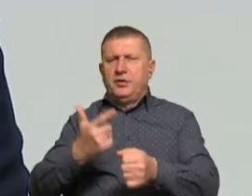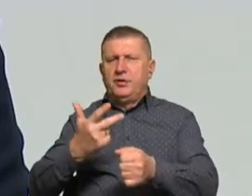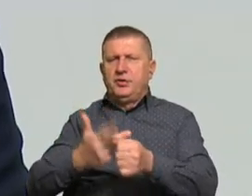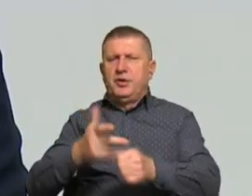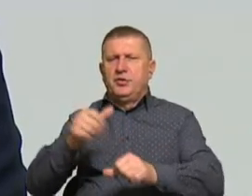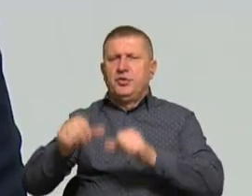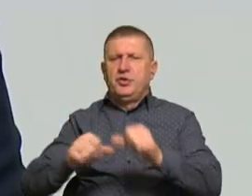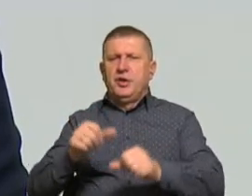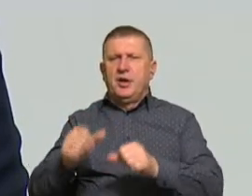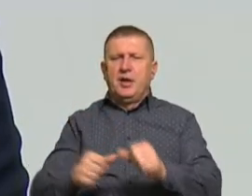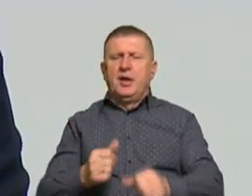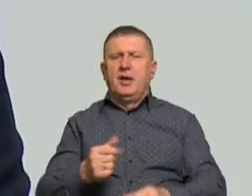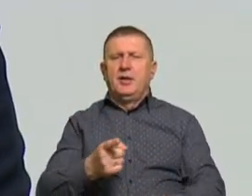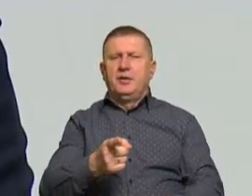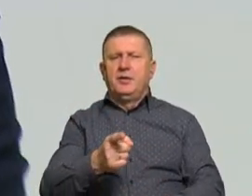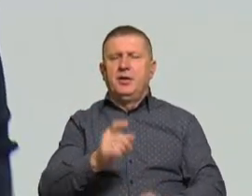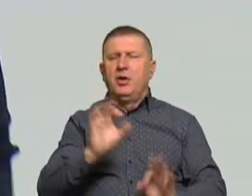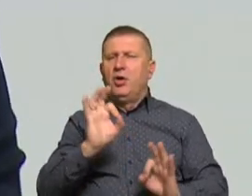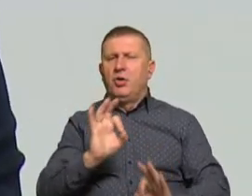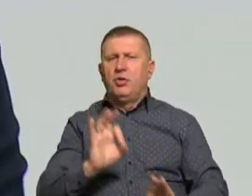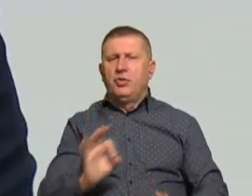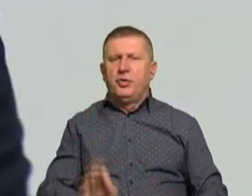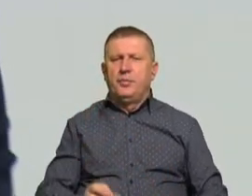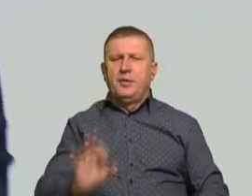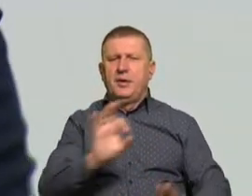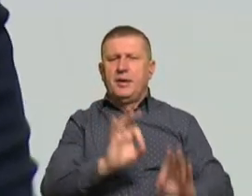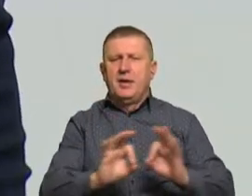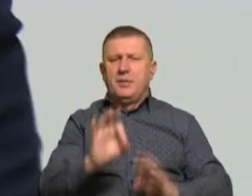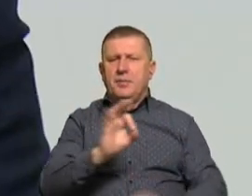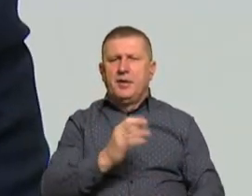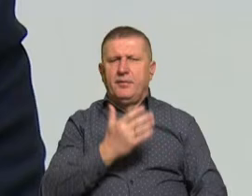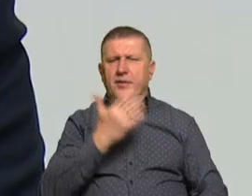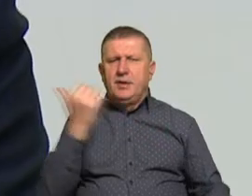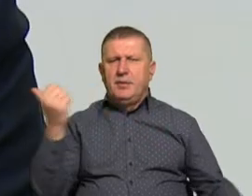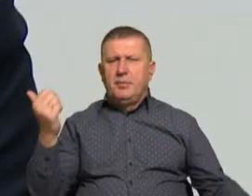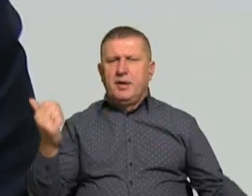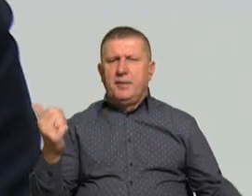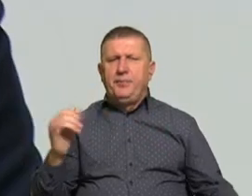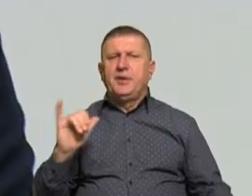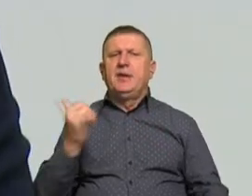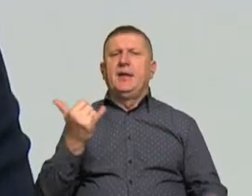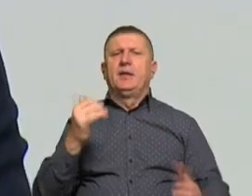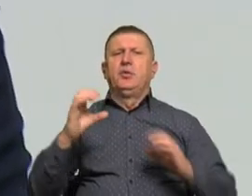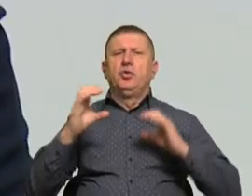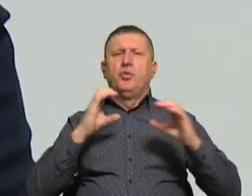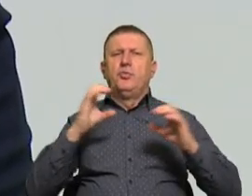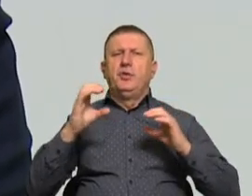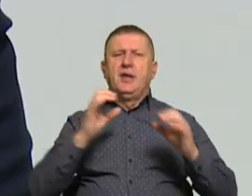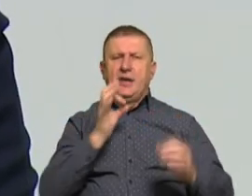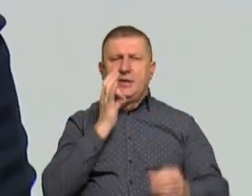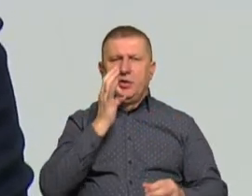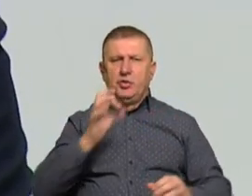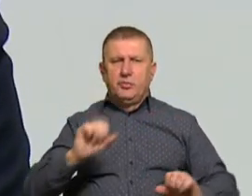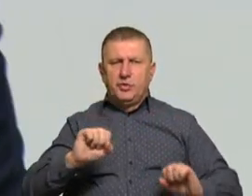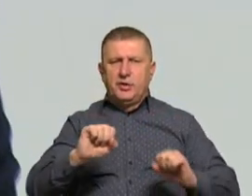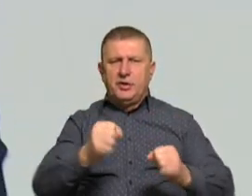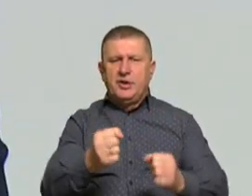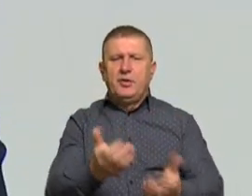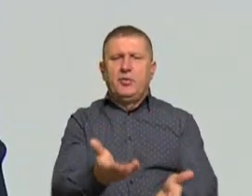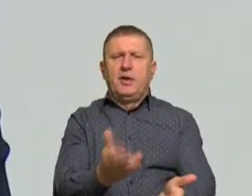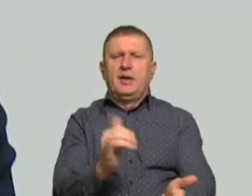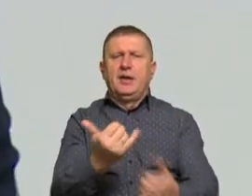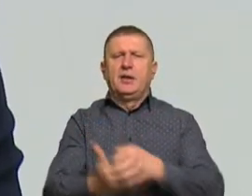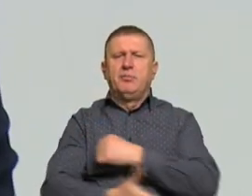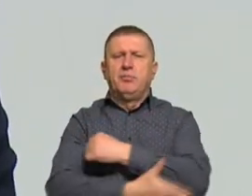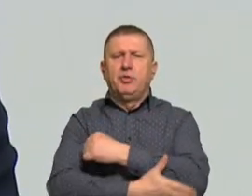takich dróg jest po prostu w fatalnym stanie. Czyli jak ma działać dobrze komunikacja, jeśli nie możemy zadbać o ten